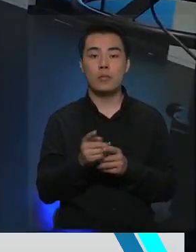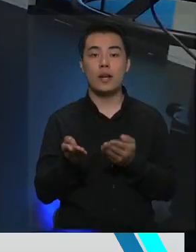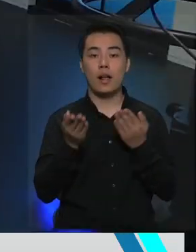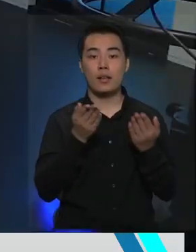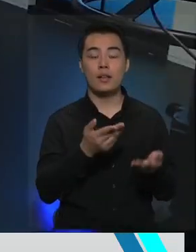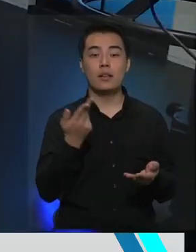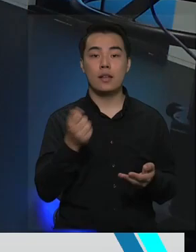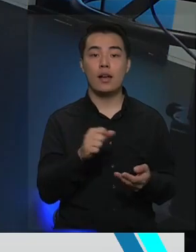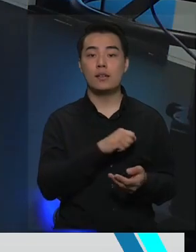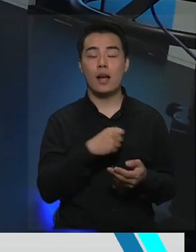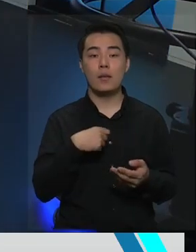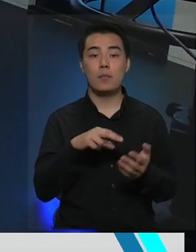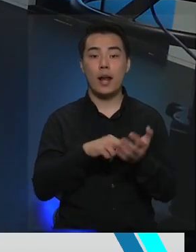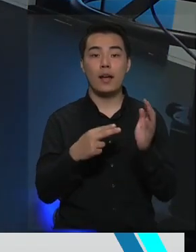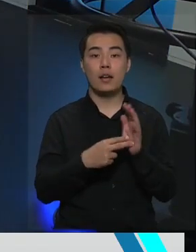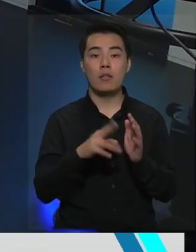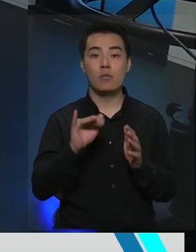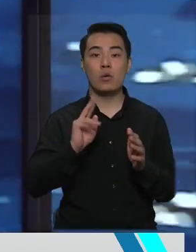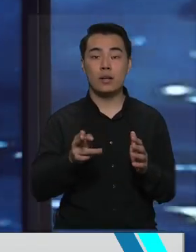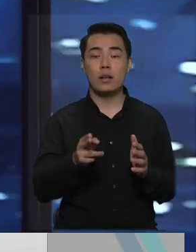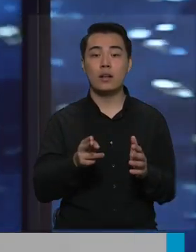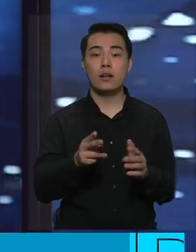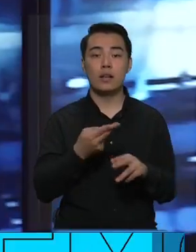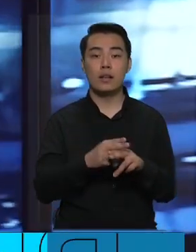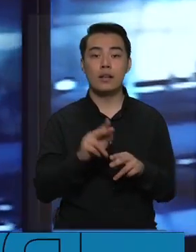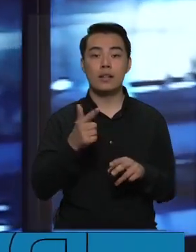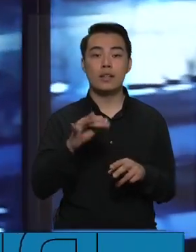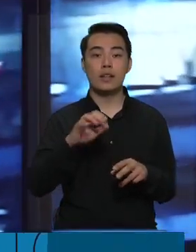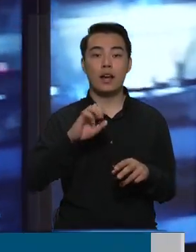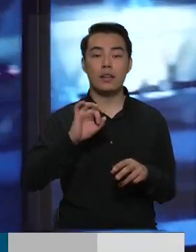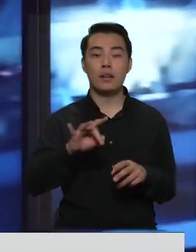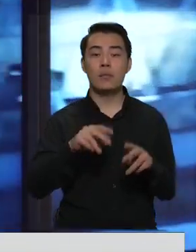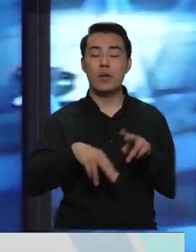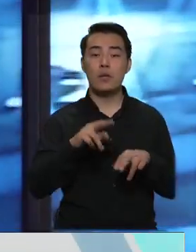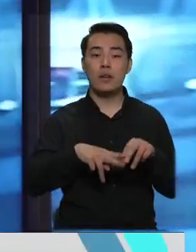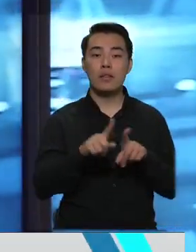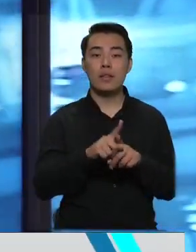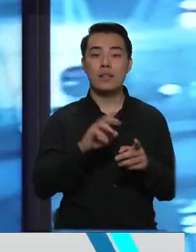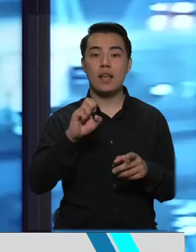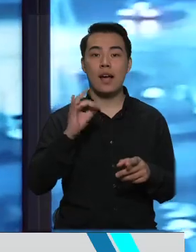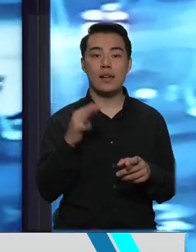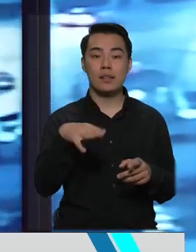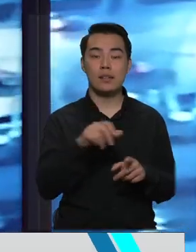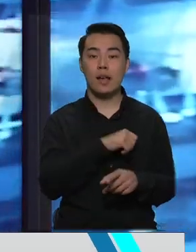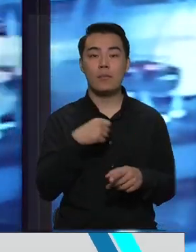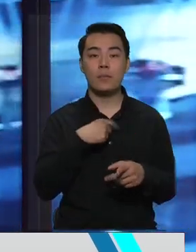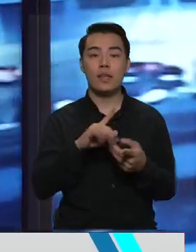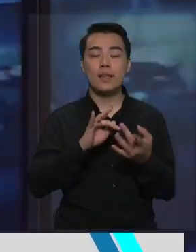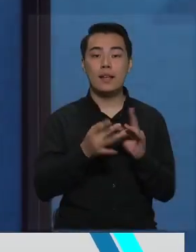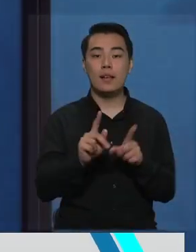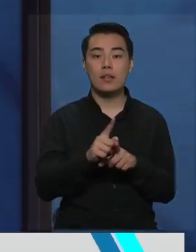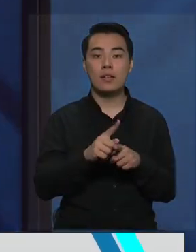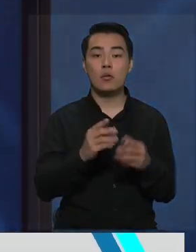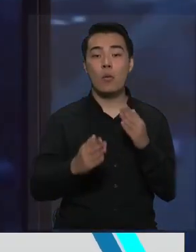Да в целом наш проект Вук это генератор и конструктор веб-сайтов на основе искусственного интеллекта то есть